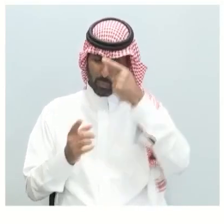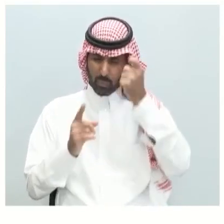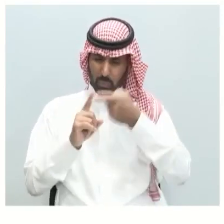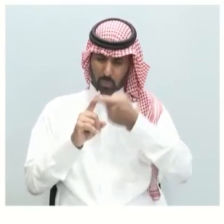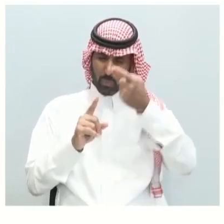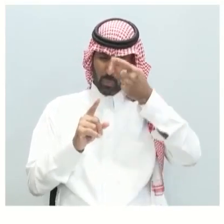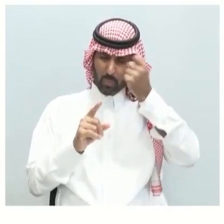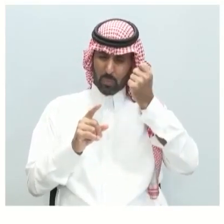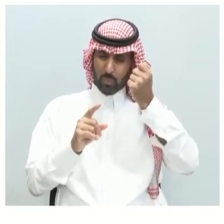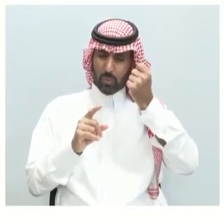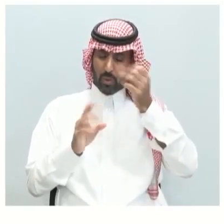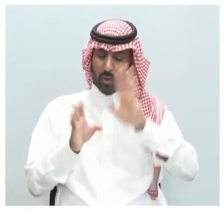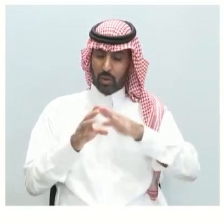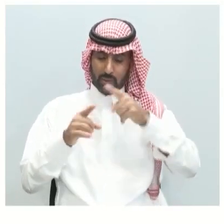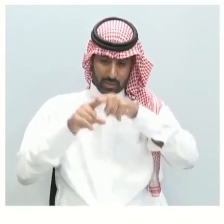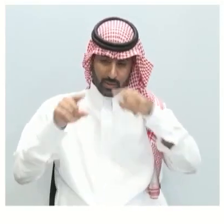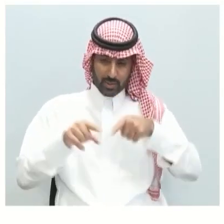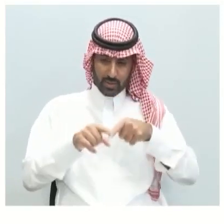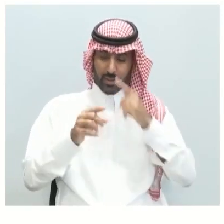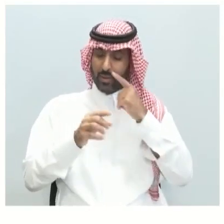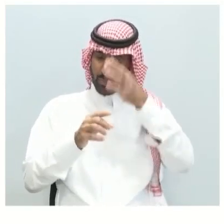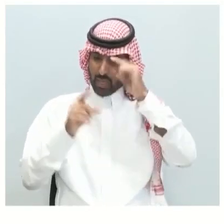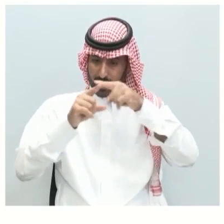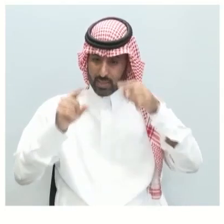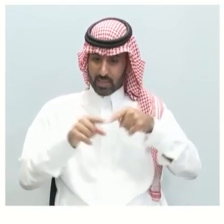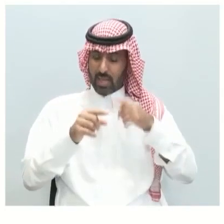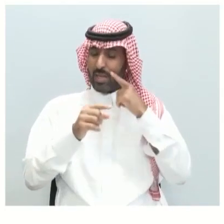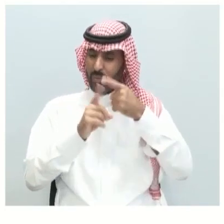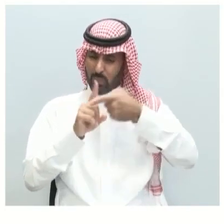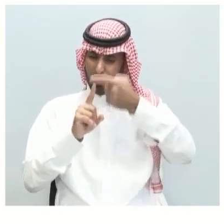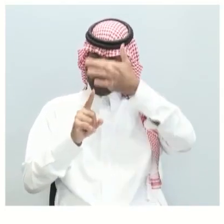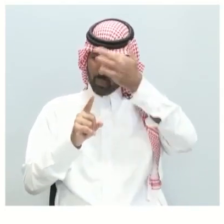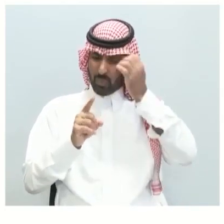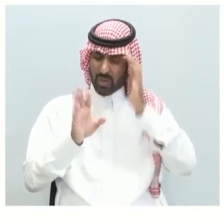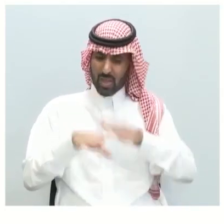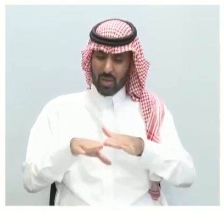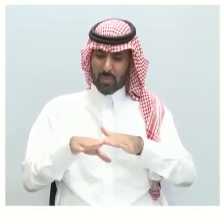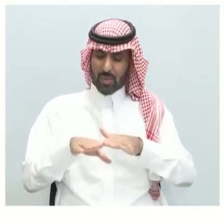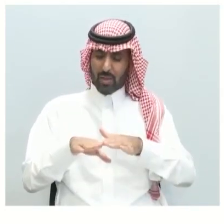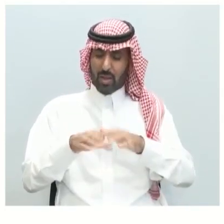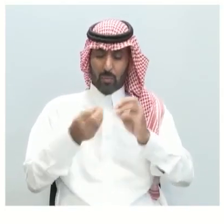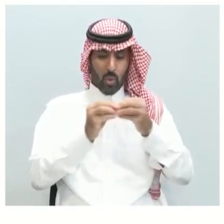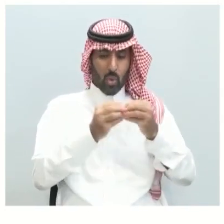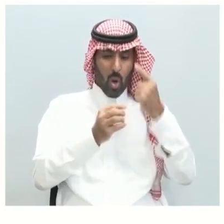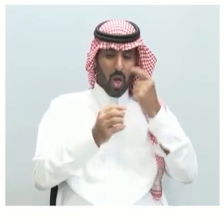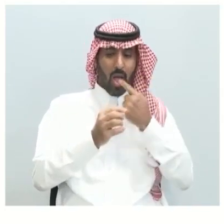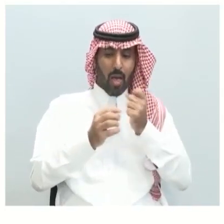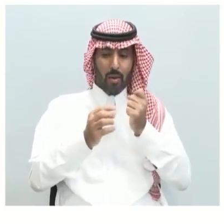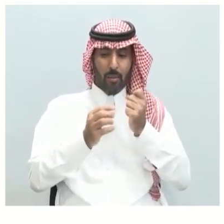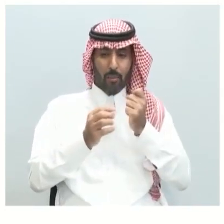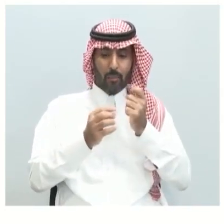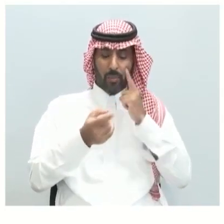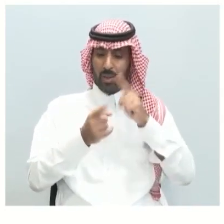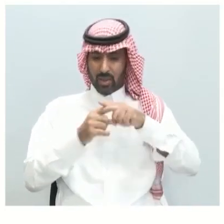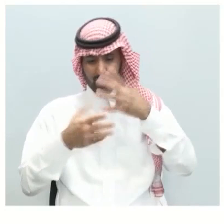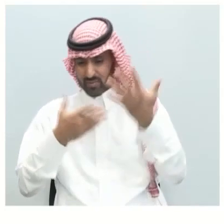الحراره لاحظ هذه العلاقه تستطيع ان تحفظها بهذا الشكل حيث ان درجه الحراره ثابته باللون الاحمر هو الذي يكون فيه